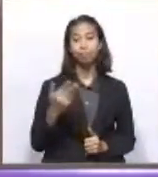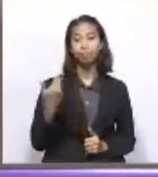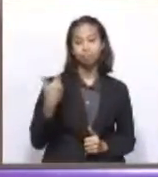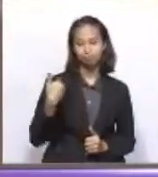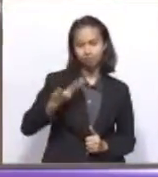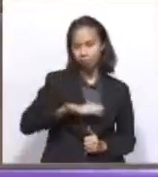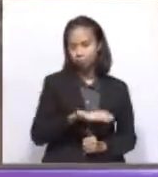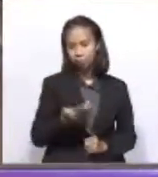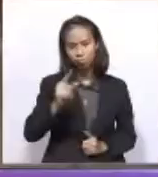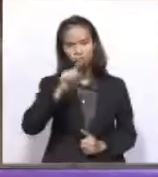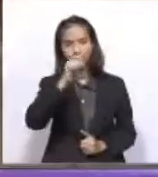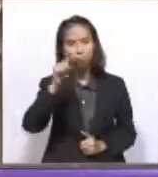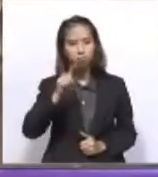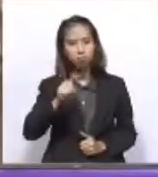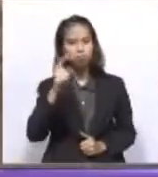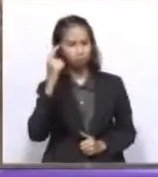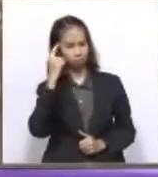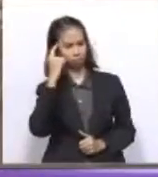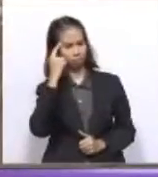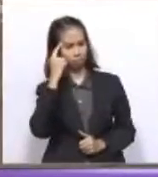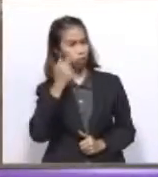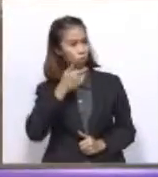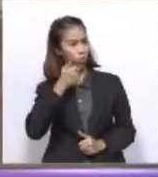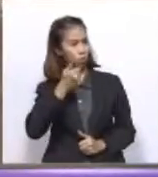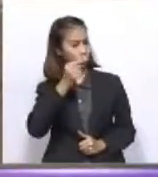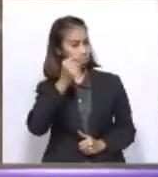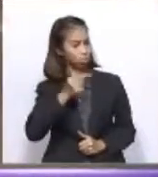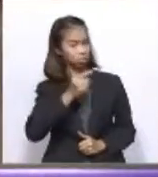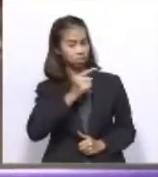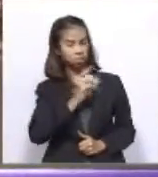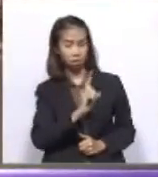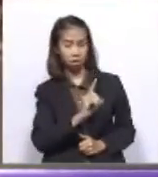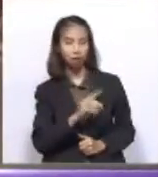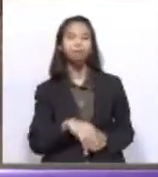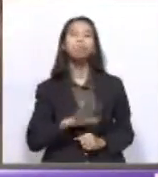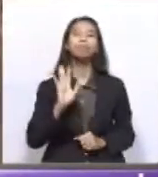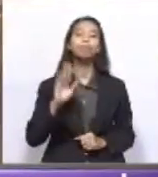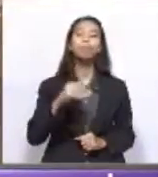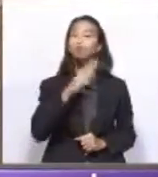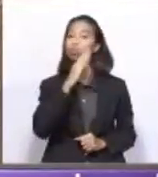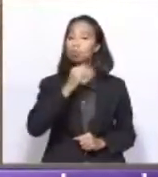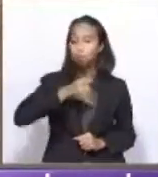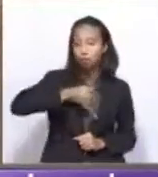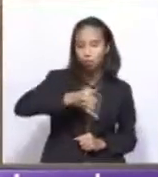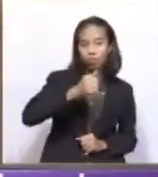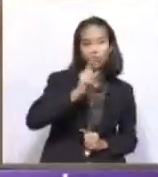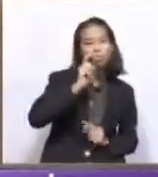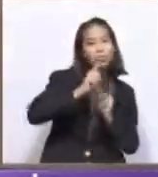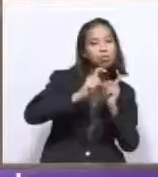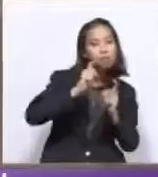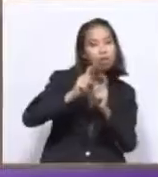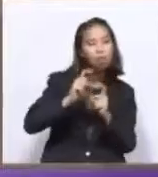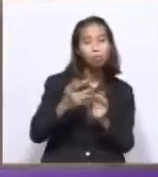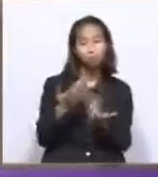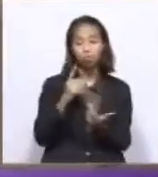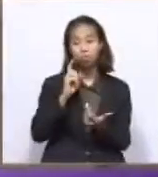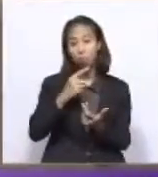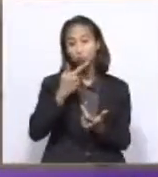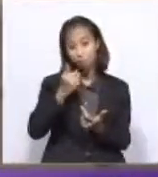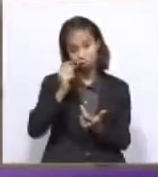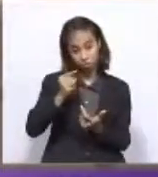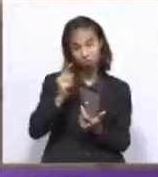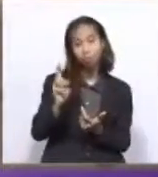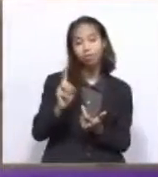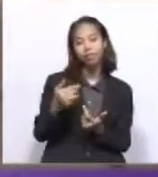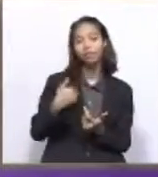ท่านนะคะอาจจะสงสัยว่าเอ๊ะอร่อยจริงหรือเปล่าค่ะมาถึงในงานแบบนี้นะคะเราจะไปพูดคุยกันดีกว่าว่าอาหารที่นี่อร่อยจริงๆแล้วก็บรรย